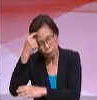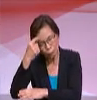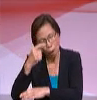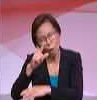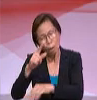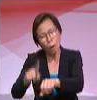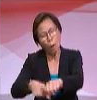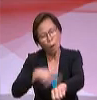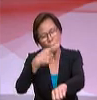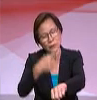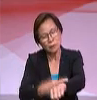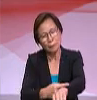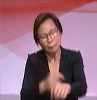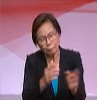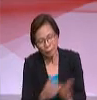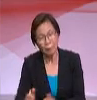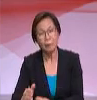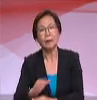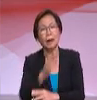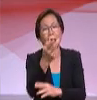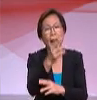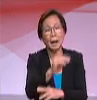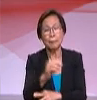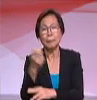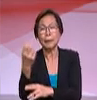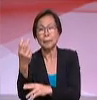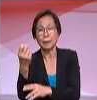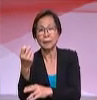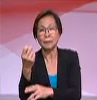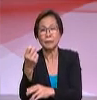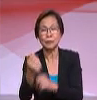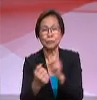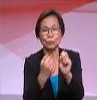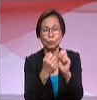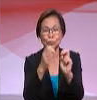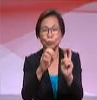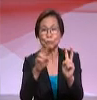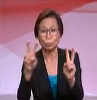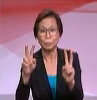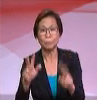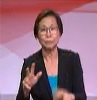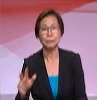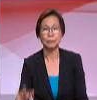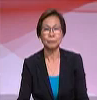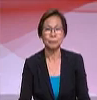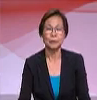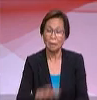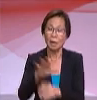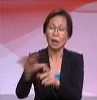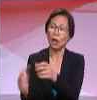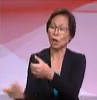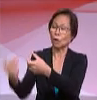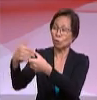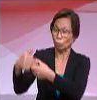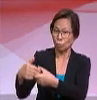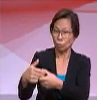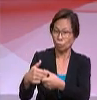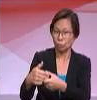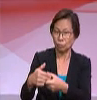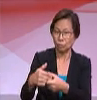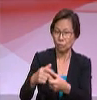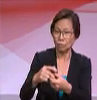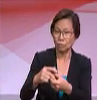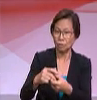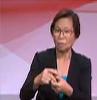This is where our 12th Malaysia Plan and Budget 2022 come in. This include revamping our